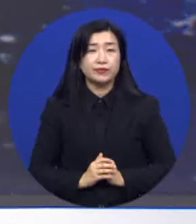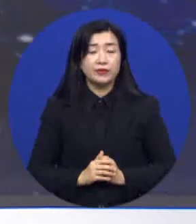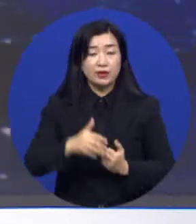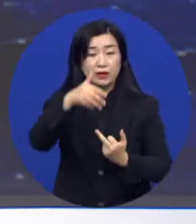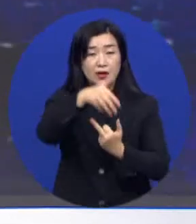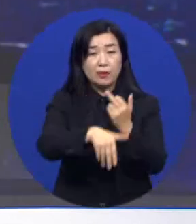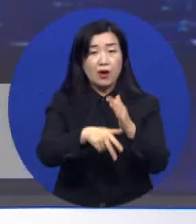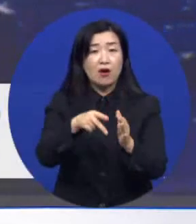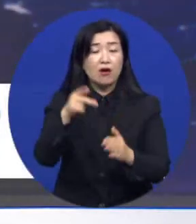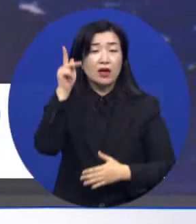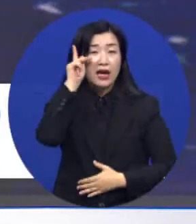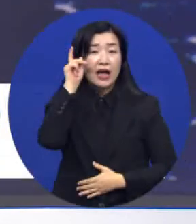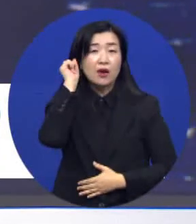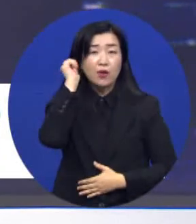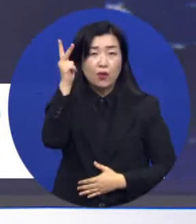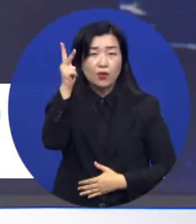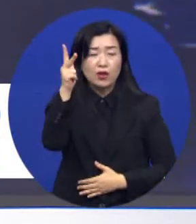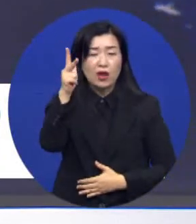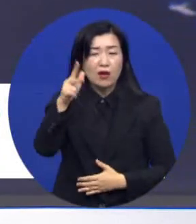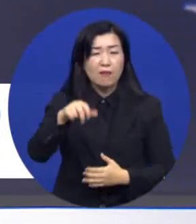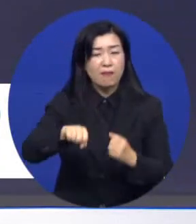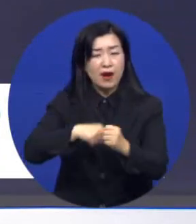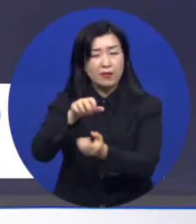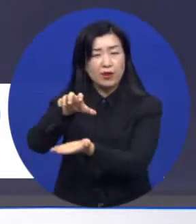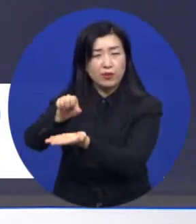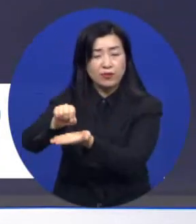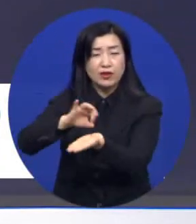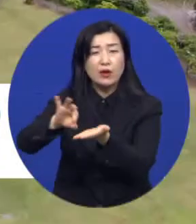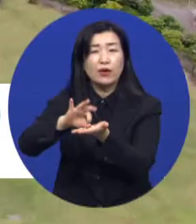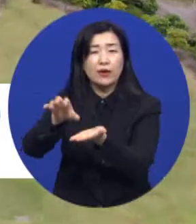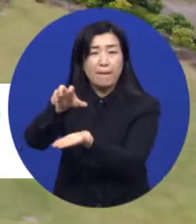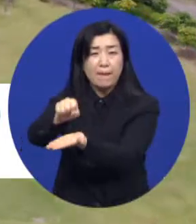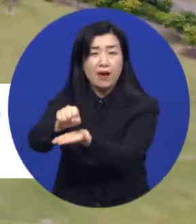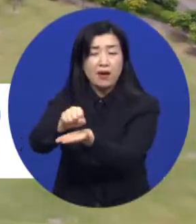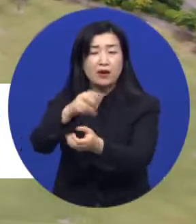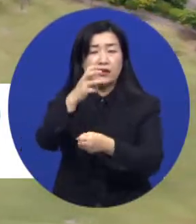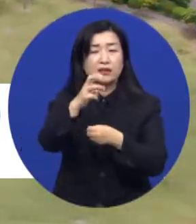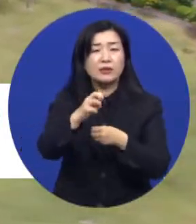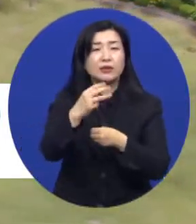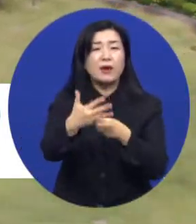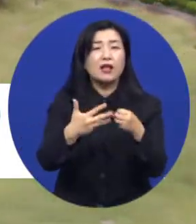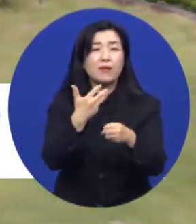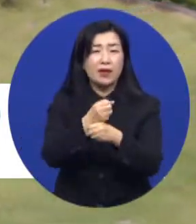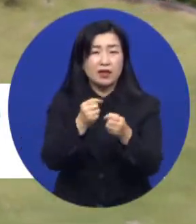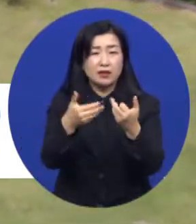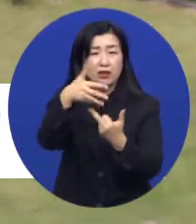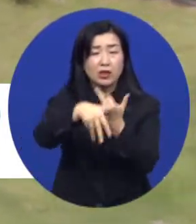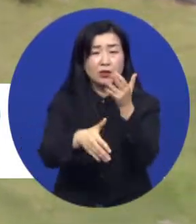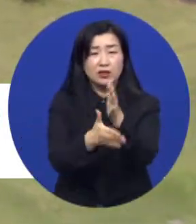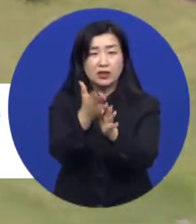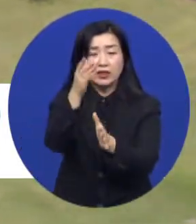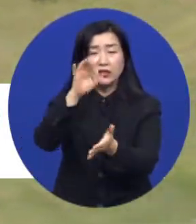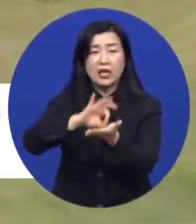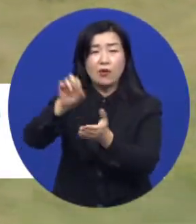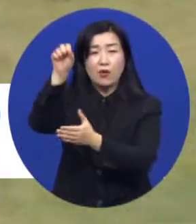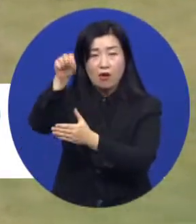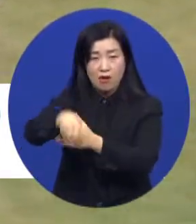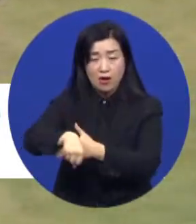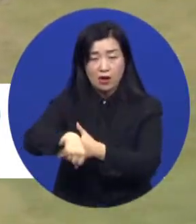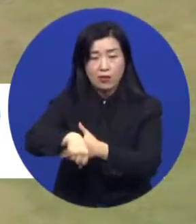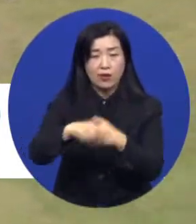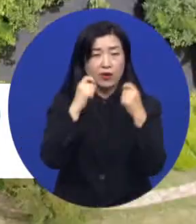서귀포 칼호텔 이 무단 적용했던 00 돌을 38년만에 서귀포시 로부터 사용허가를 받은 뒤